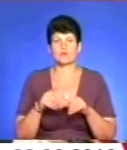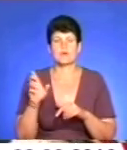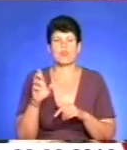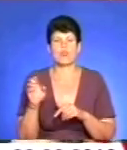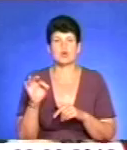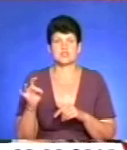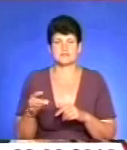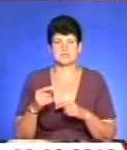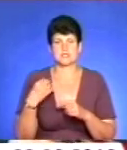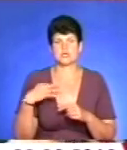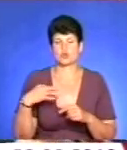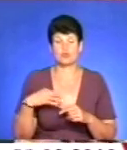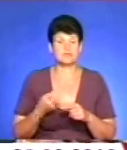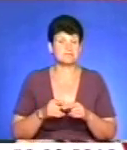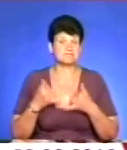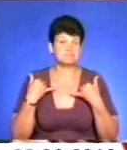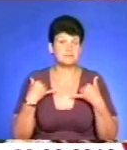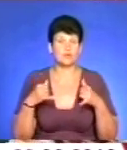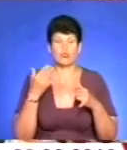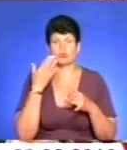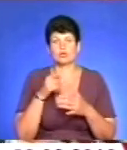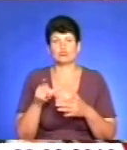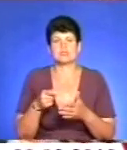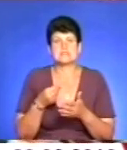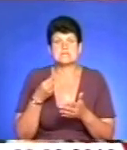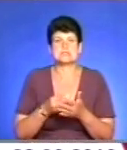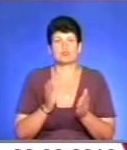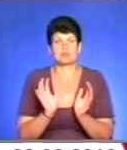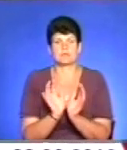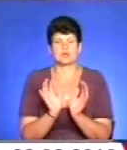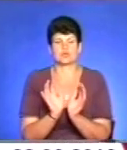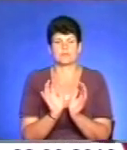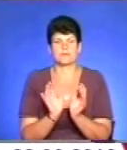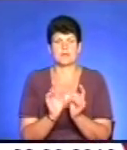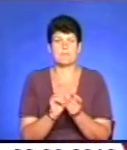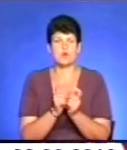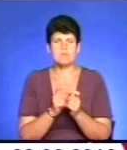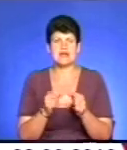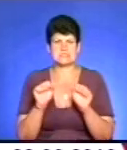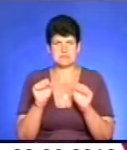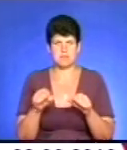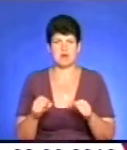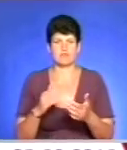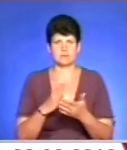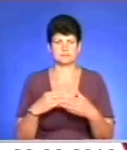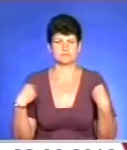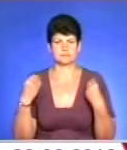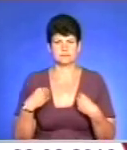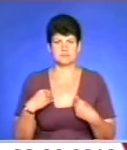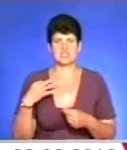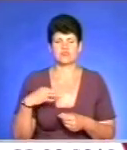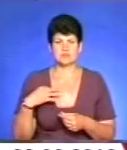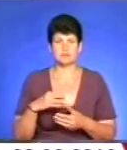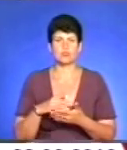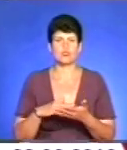Це справді неймовірно, коли люди так цінують і так бережуть. Боротьба за право носити вишиванку в Україні